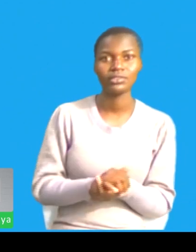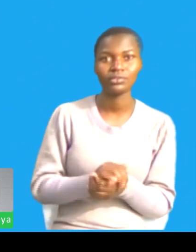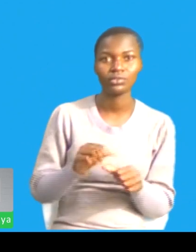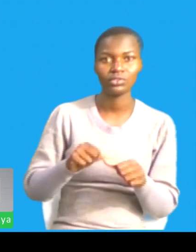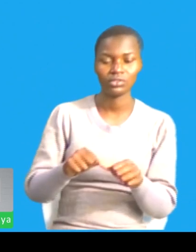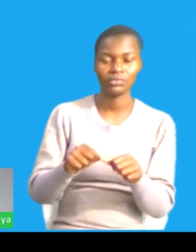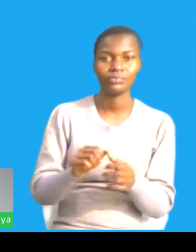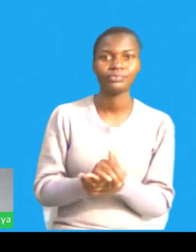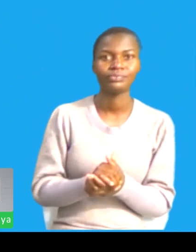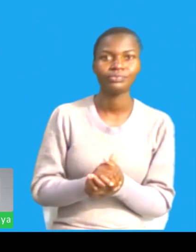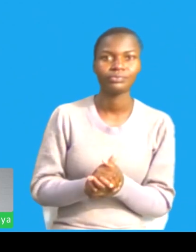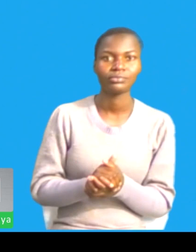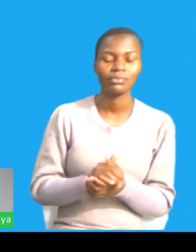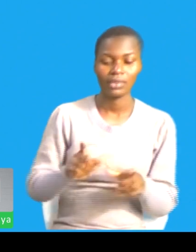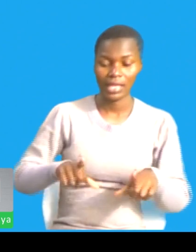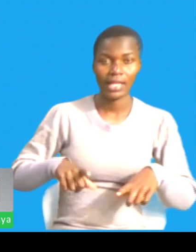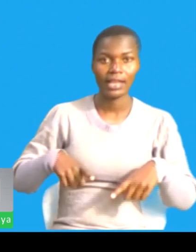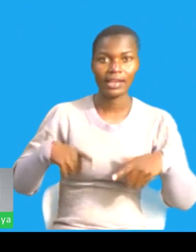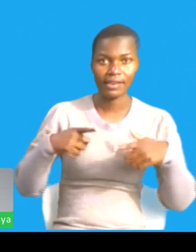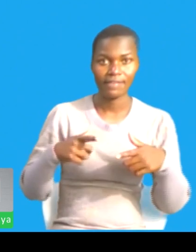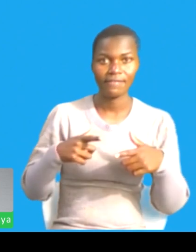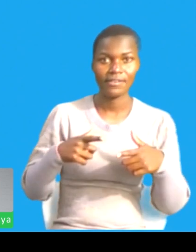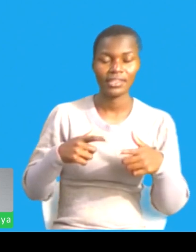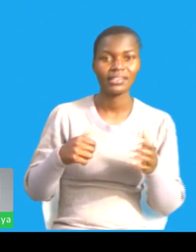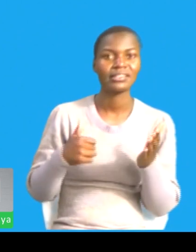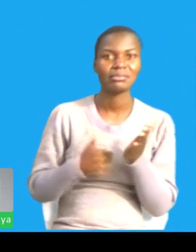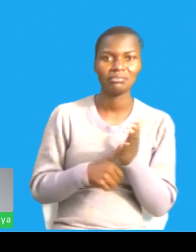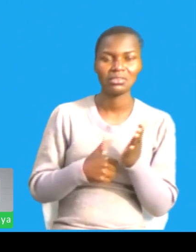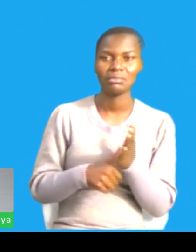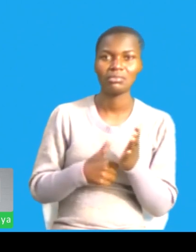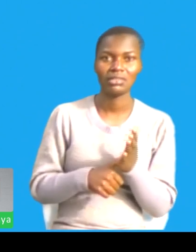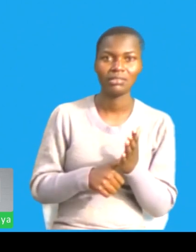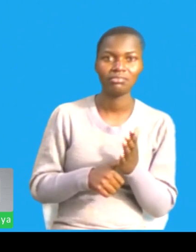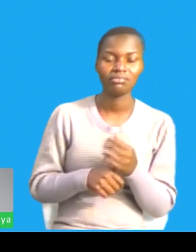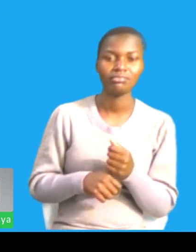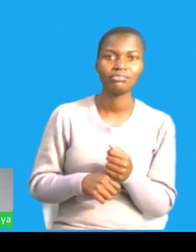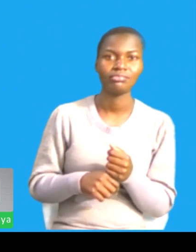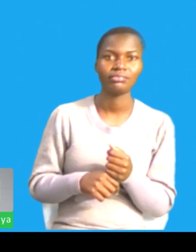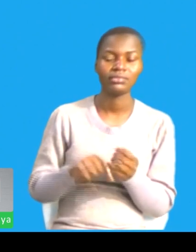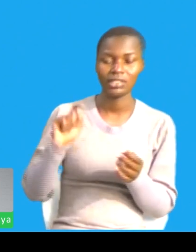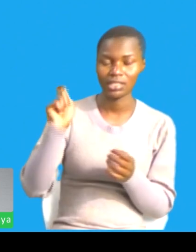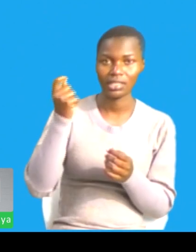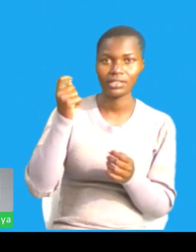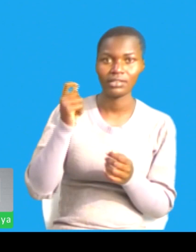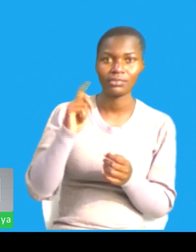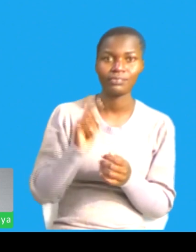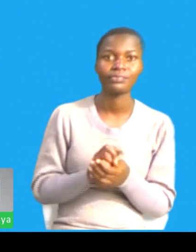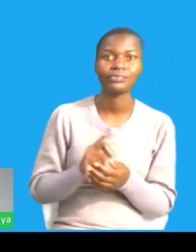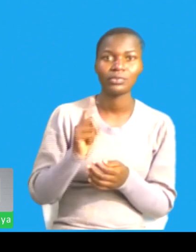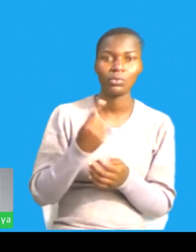High cost of living seems to be the biggest headache of the Kenya Kwanza government. Yes,